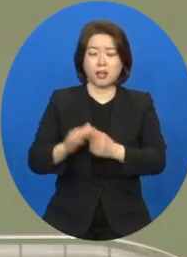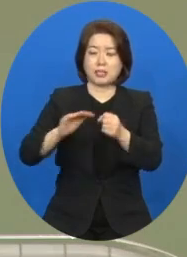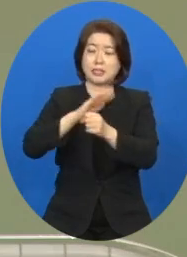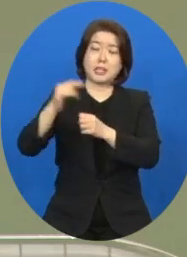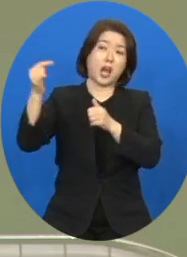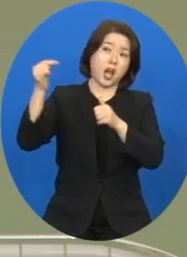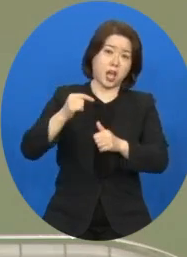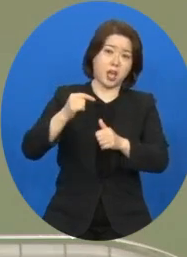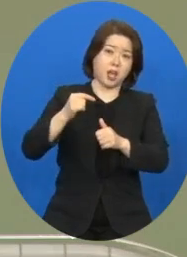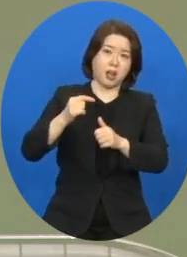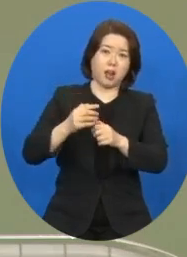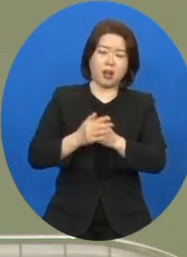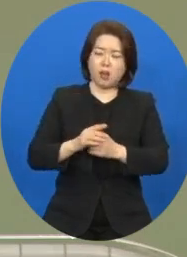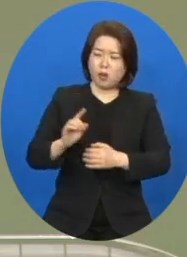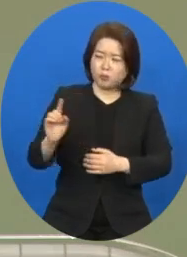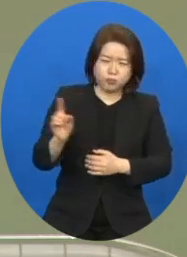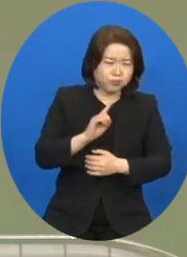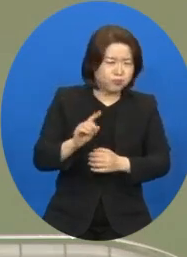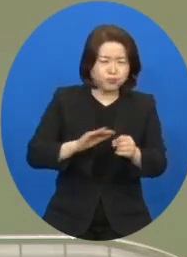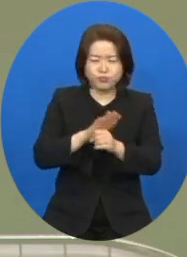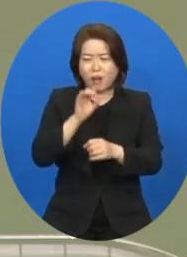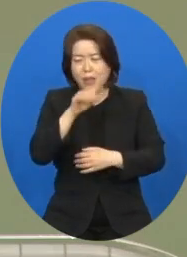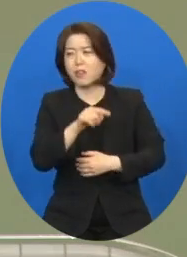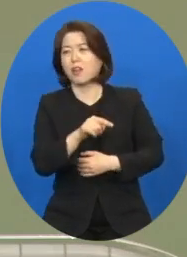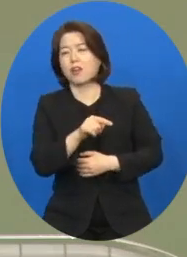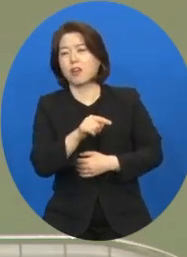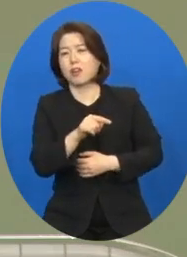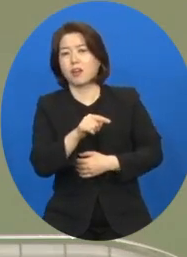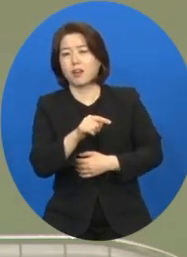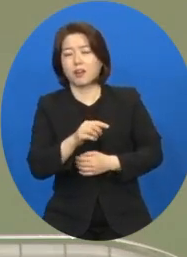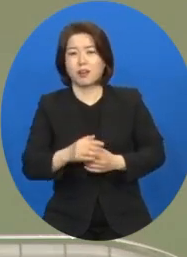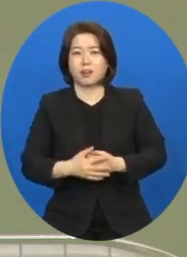사랑해라. 도무지 사랑할 수 없는 사람인데.